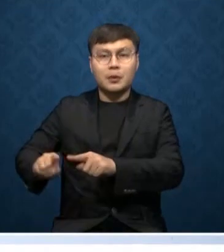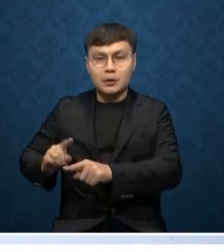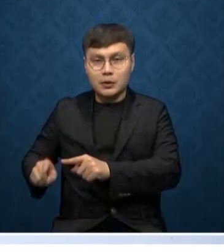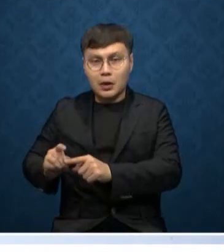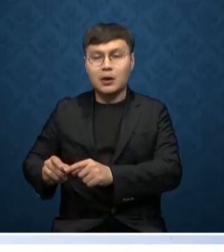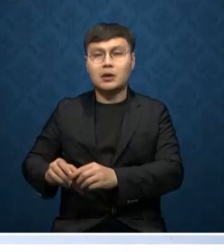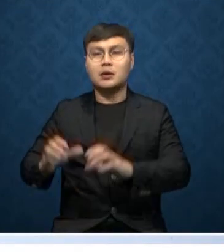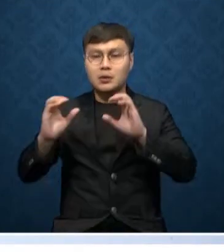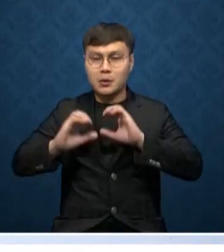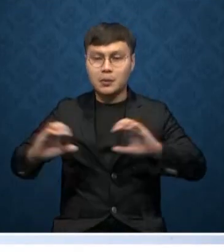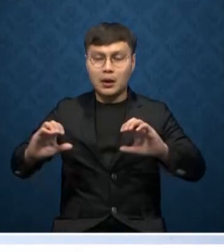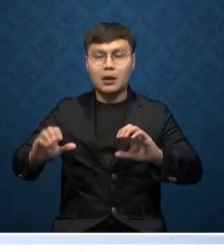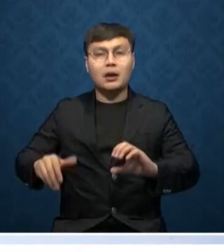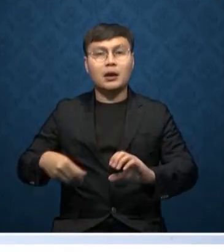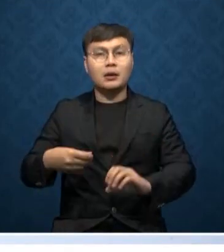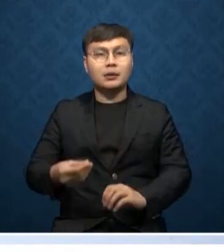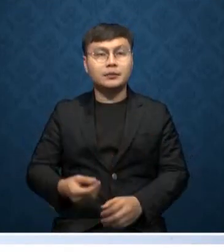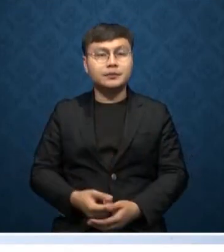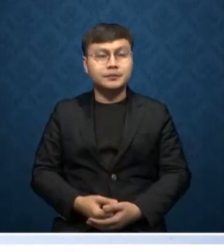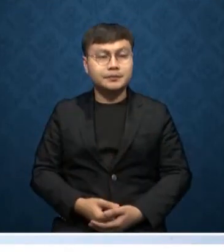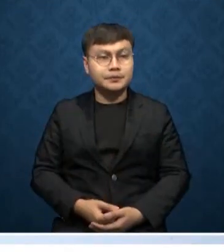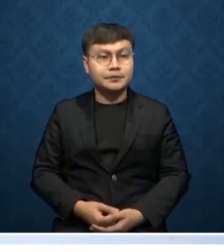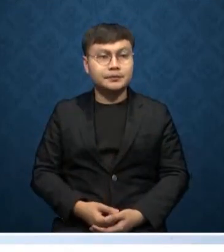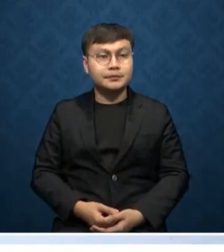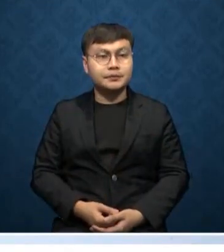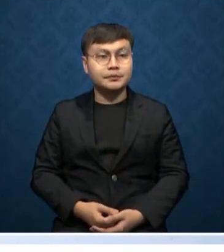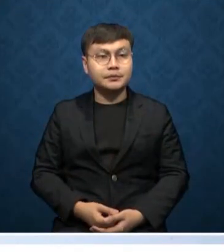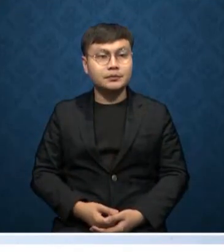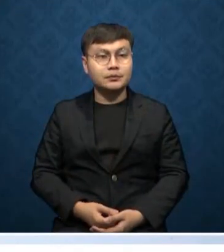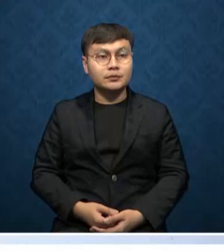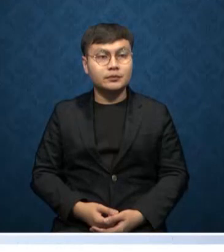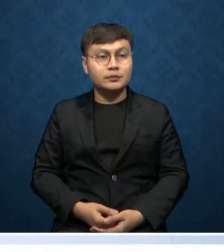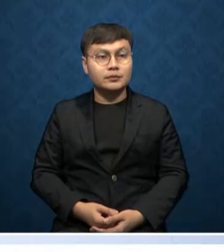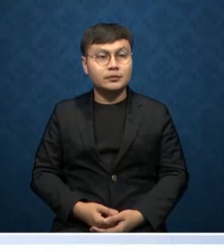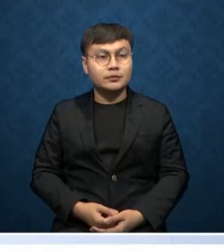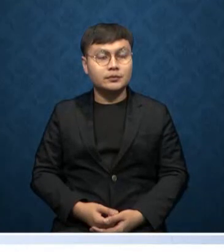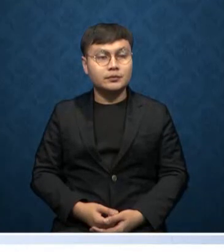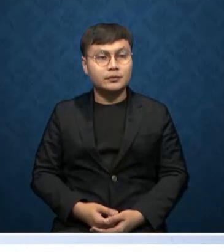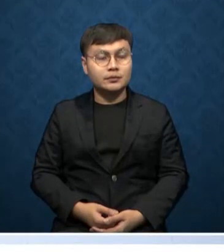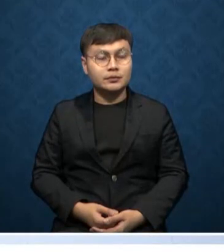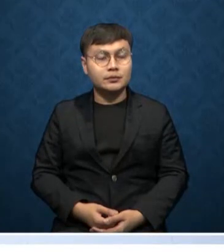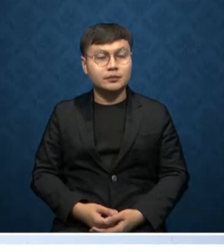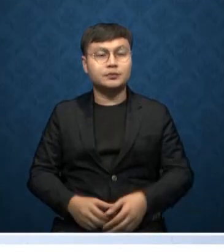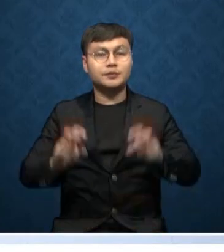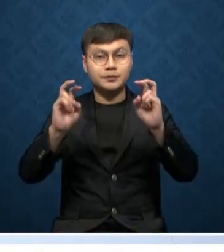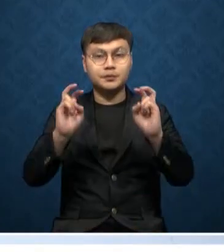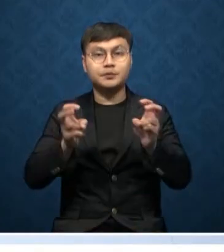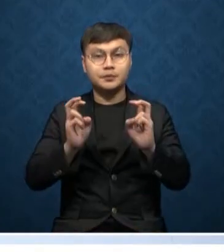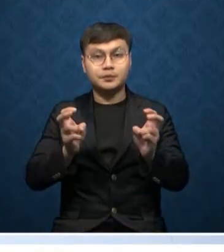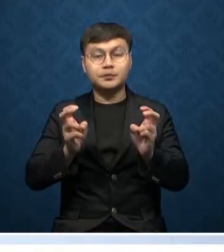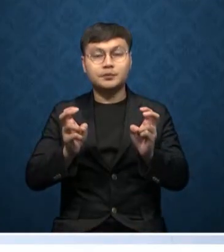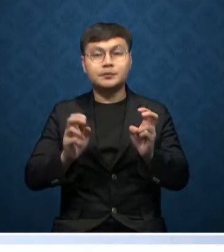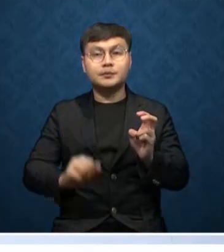รัฐให้มากขึ้นเอ่อในเรื่องของเอ่อเอ่อที่ที่ที่ท่านเอ่อที่ท่าน